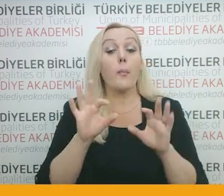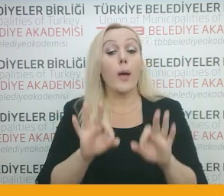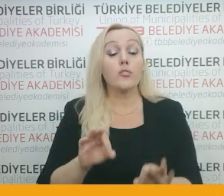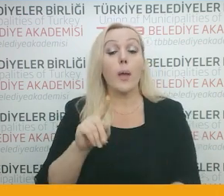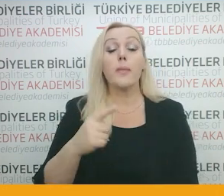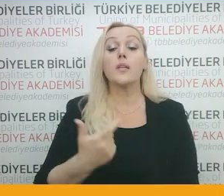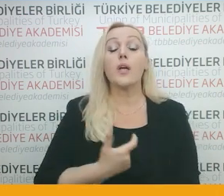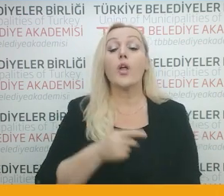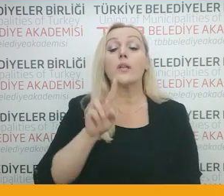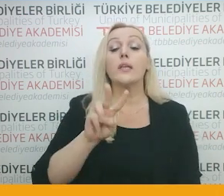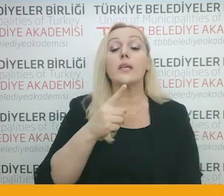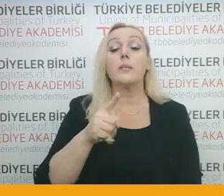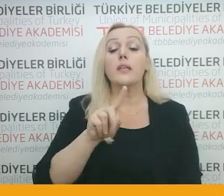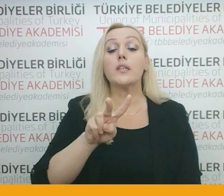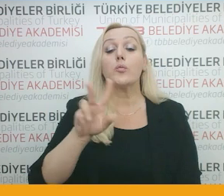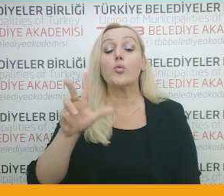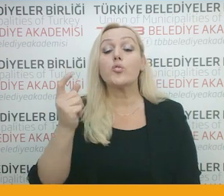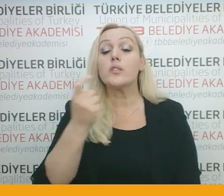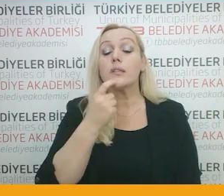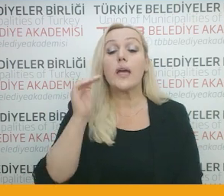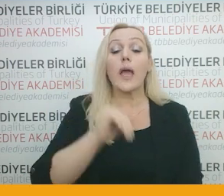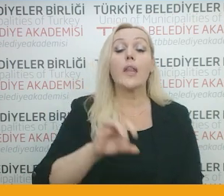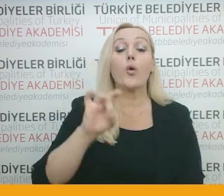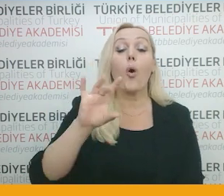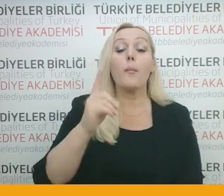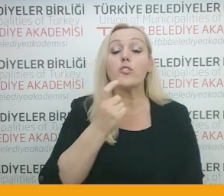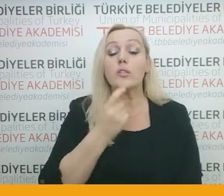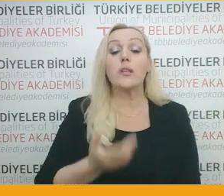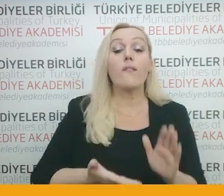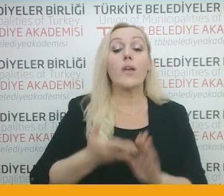bahsediyoruz. 2023'e geldik. 15 yıldan fazla bir süredir.